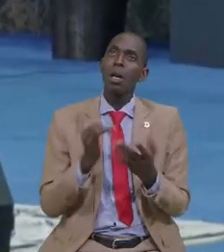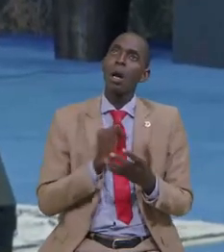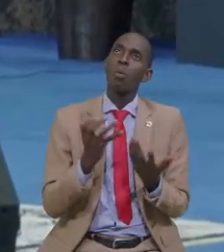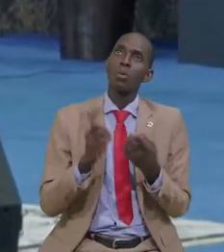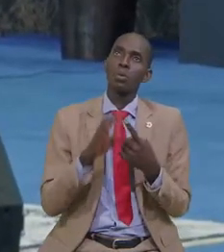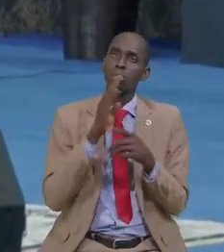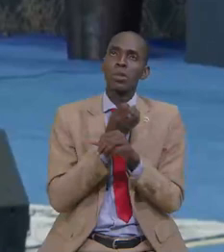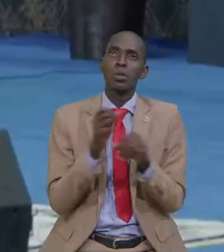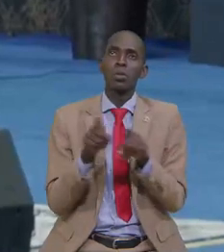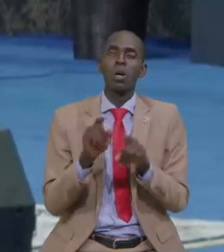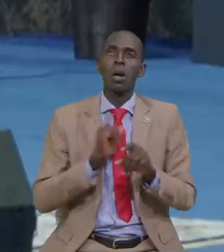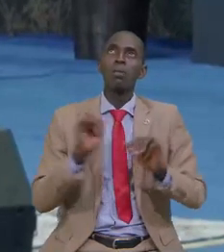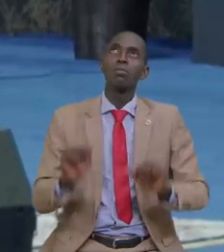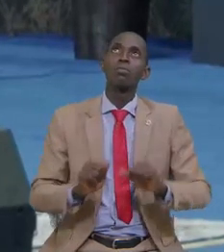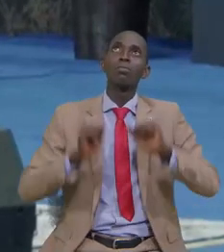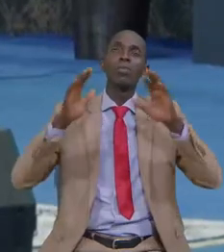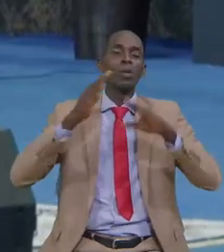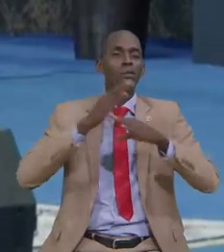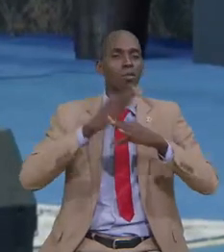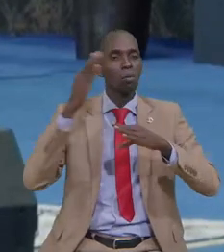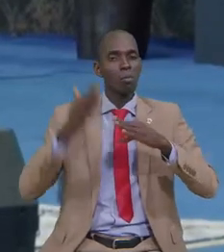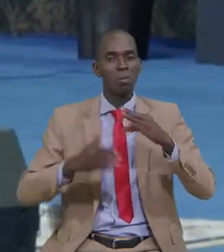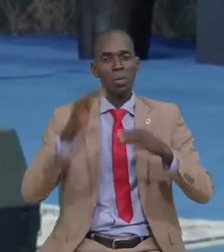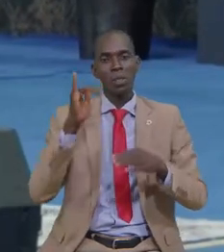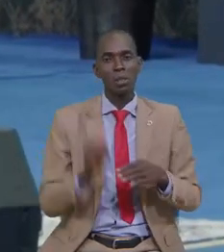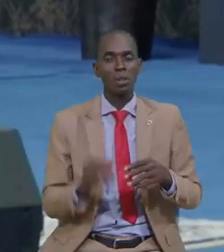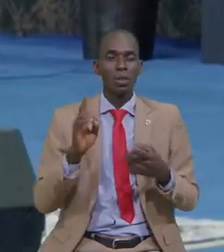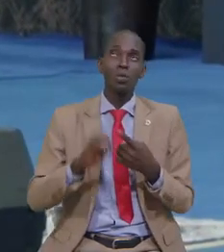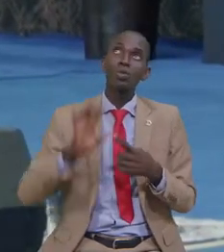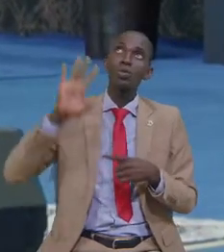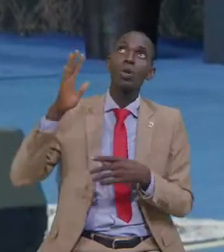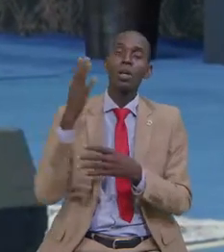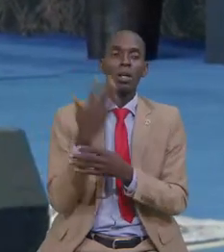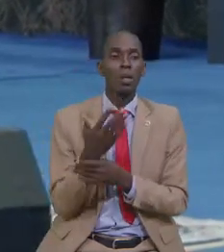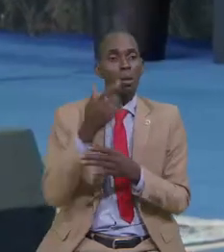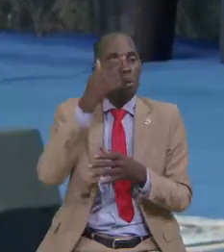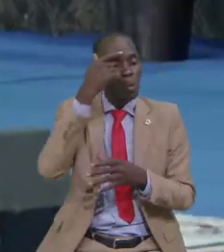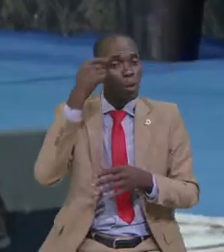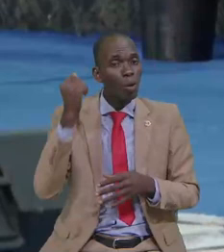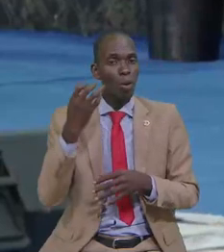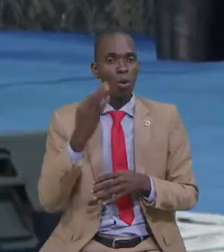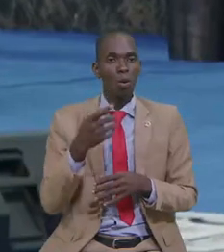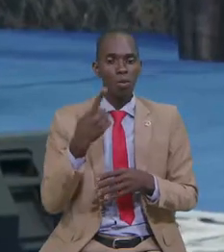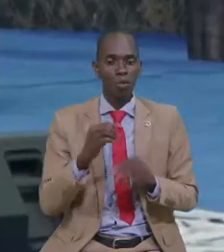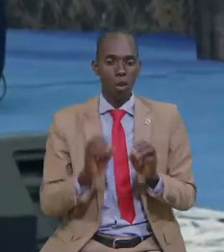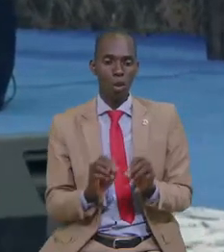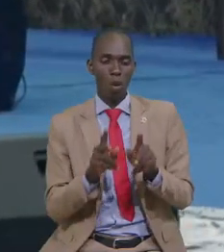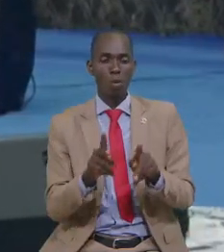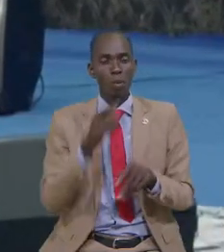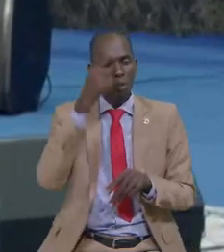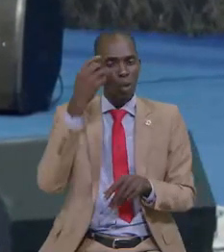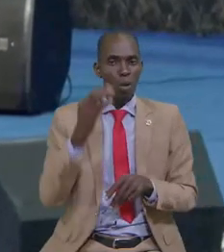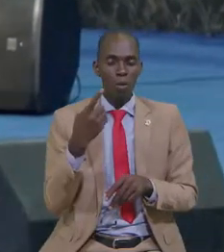dire que je vais être sauvé. Je me soumets complètement entre tes mains à cause